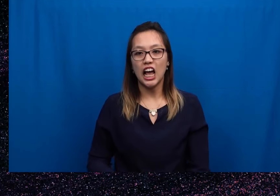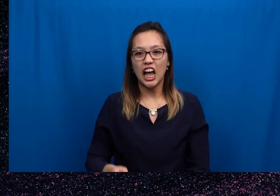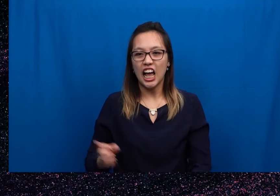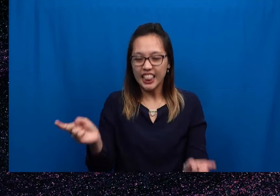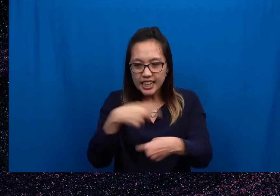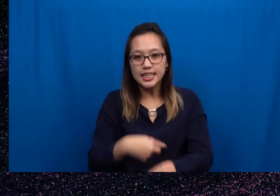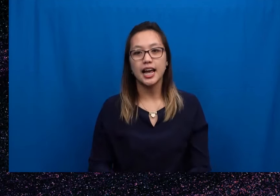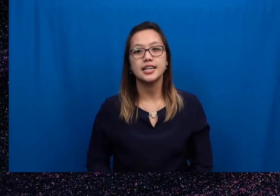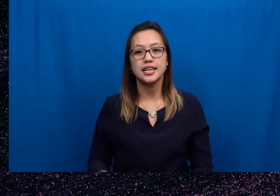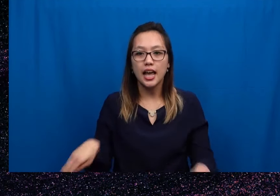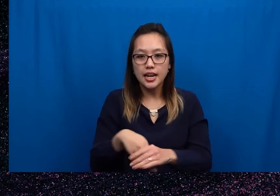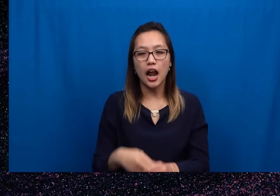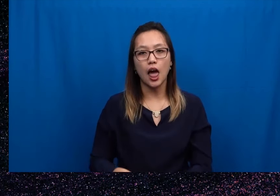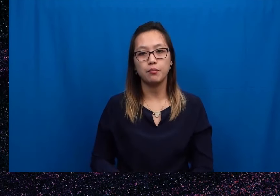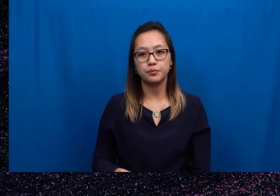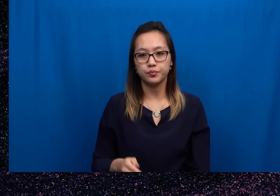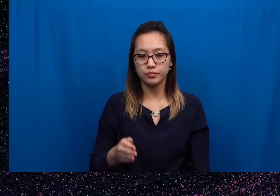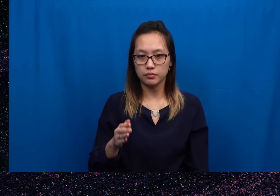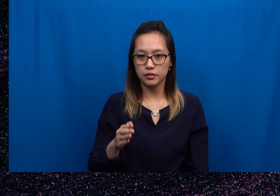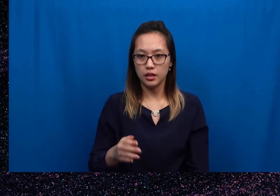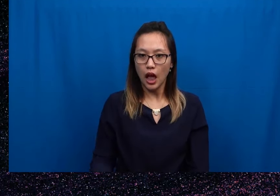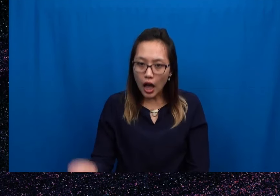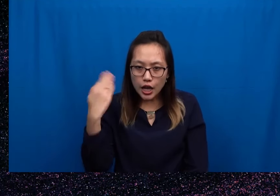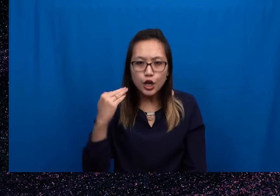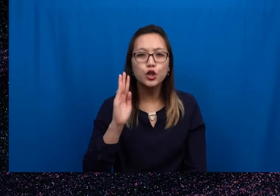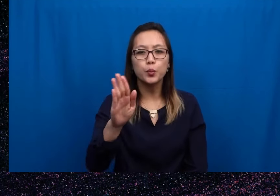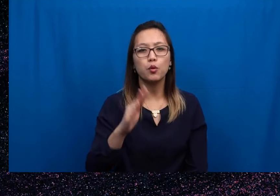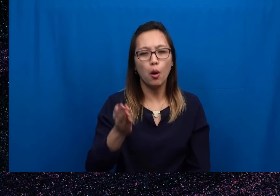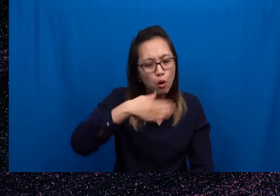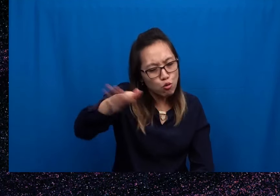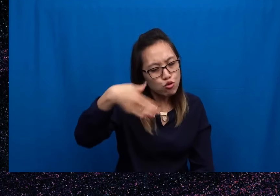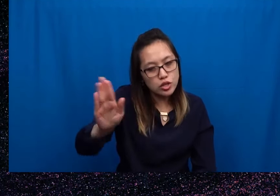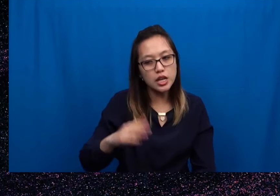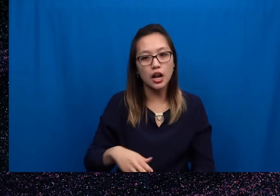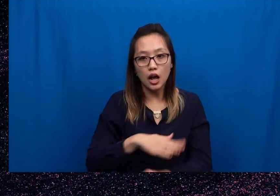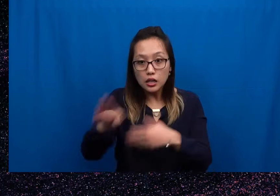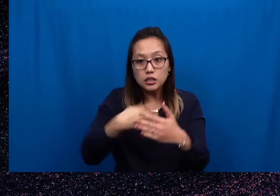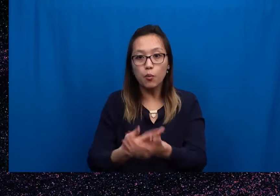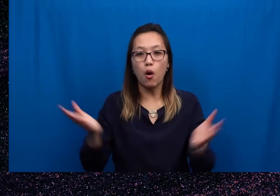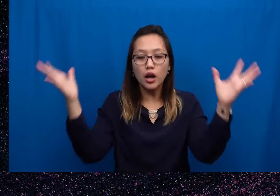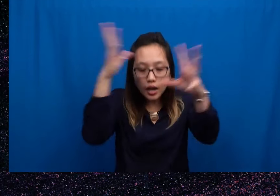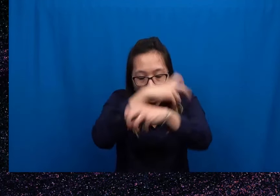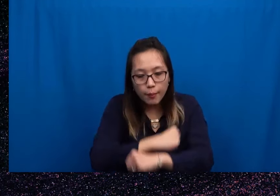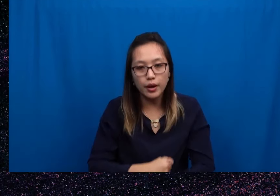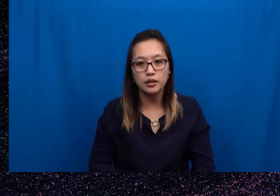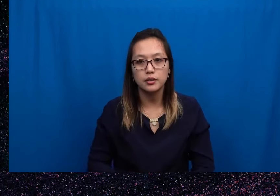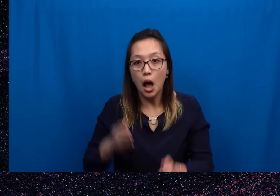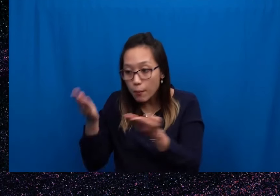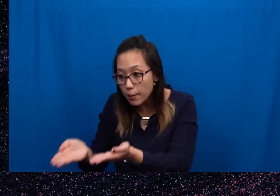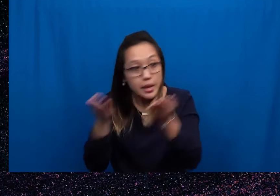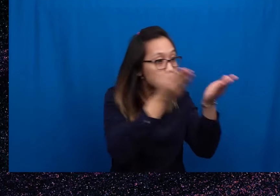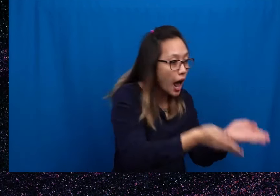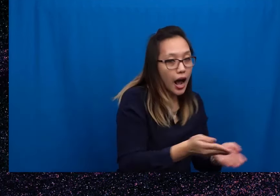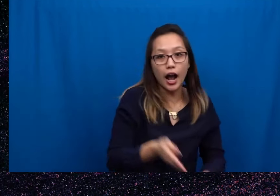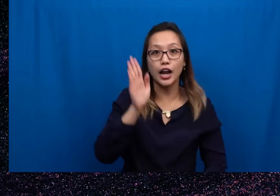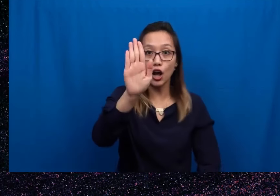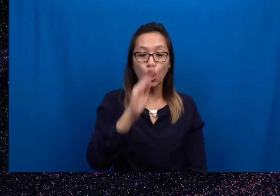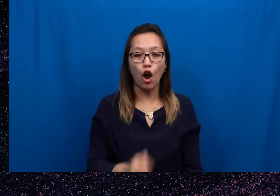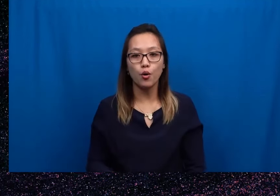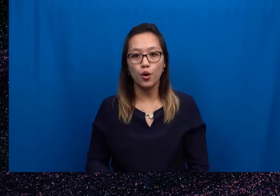engkau, mengusir semua kegelapan dalam dirimu, dan memindahkan engkau dari kerajaan maut kepada